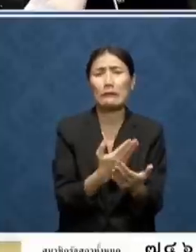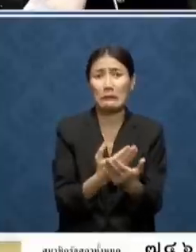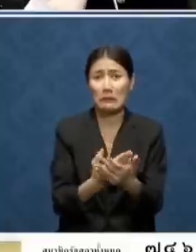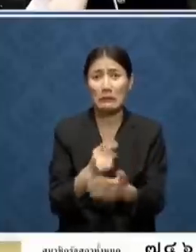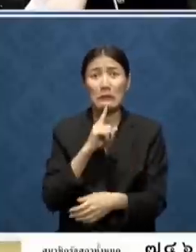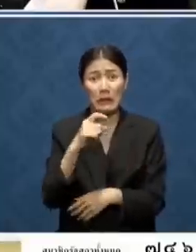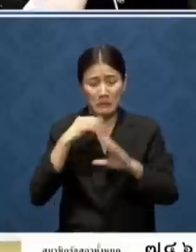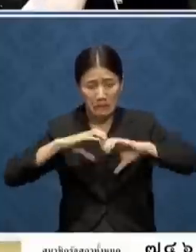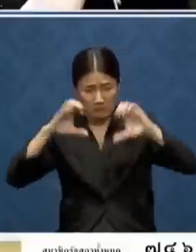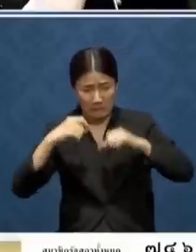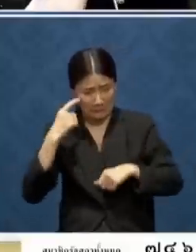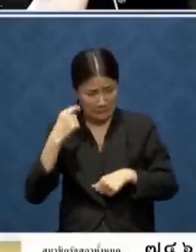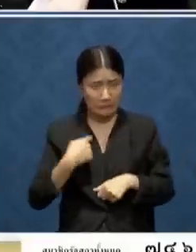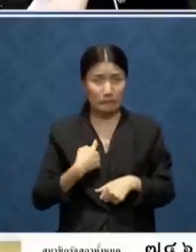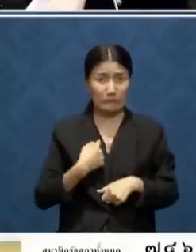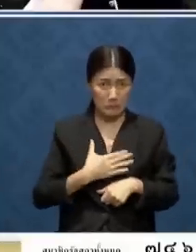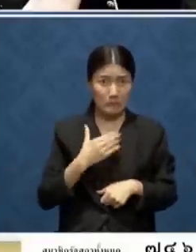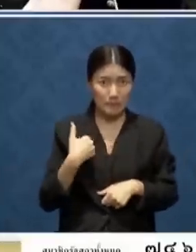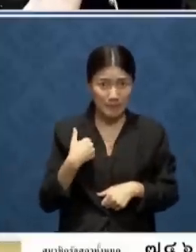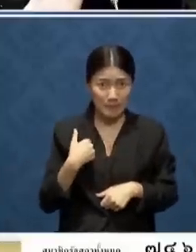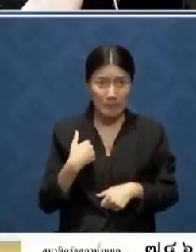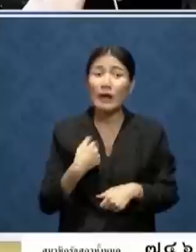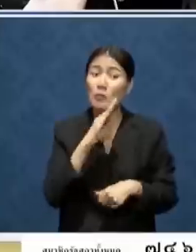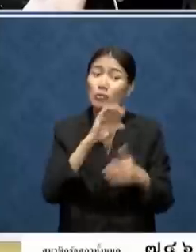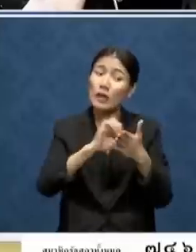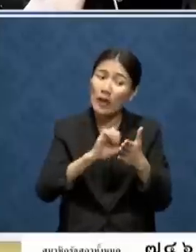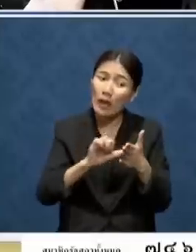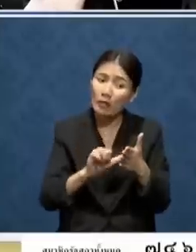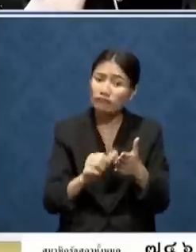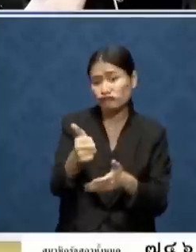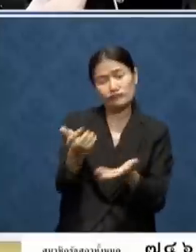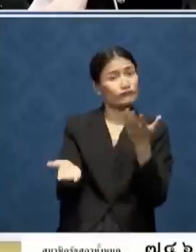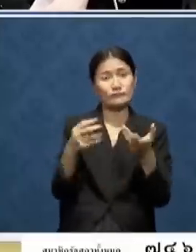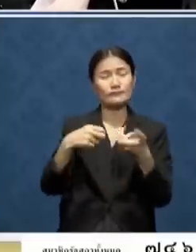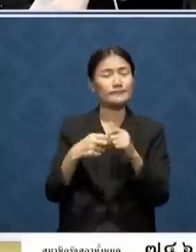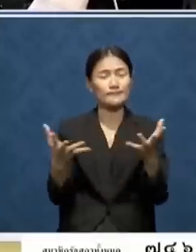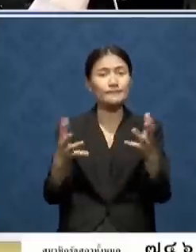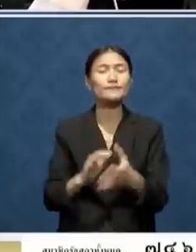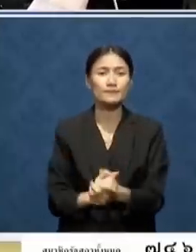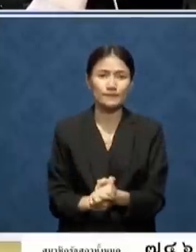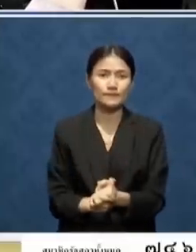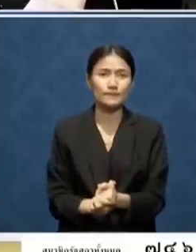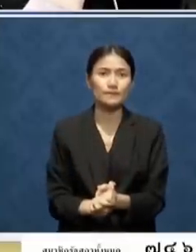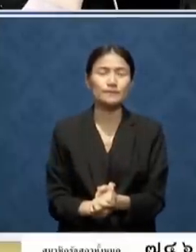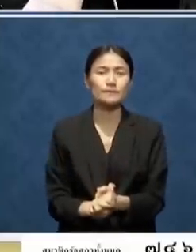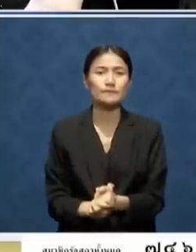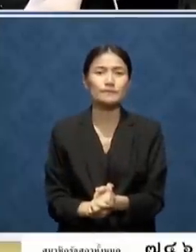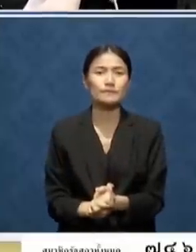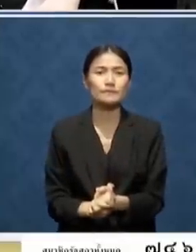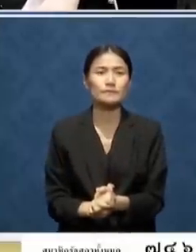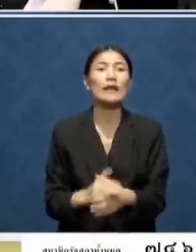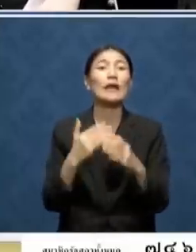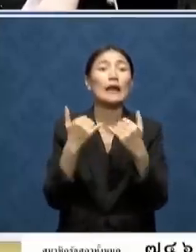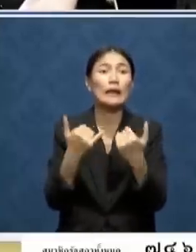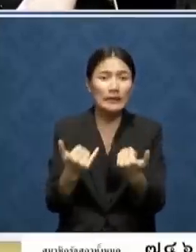ดิฉันไม่ได้มีปัญหากับการที่จะแก้กรอบนี้ปัญหาของดิฉันก็คือว่าตั้งแต่การให้สช